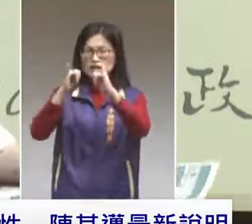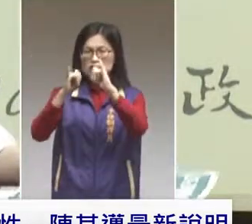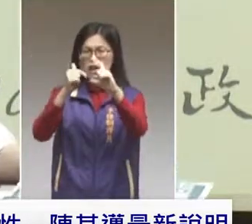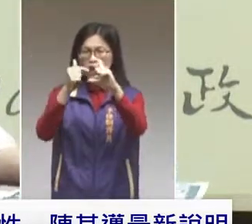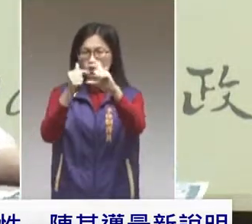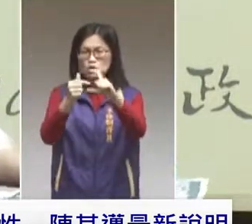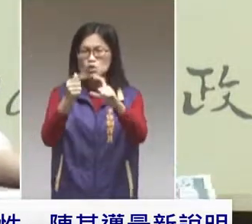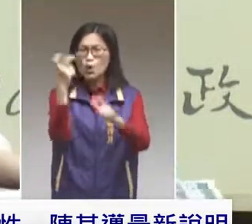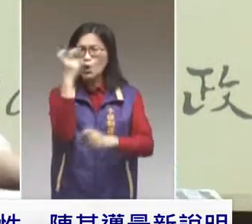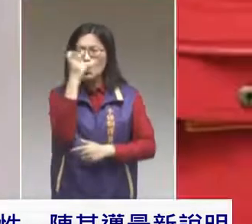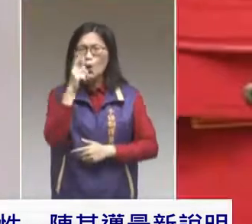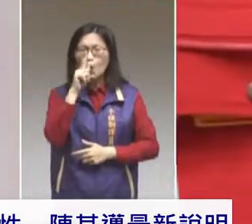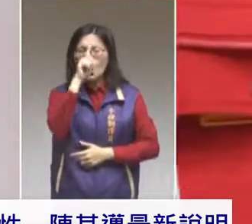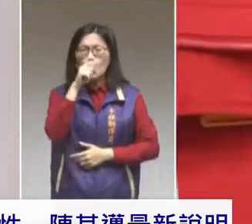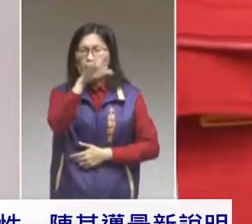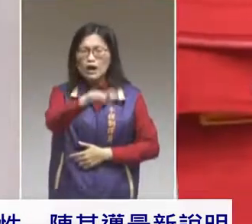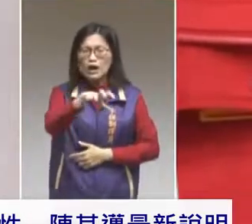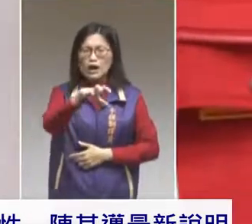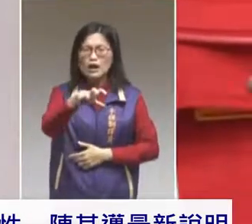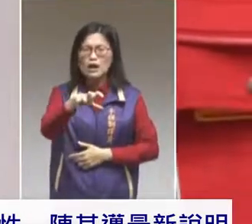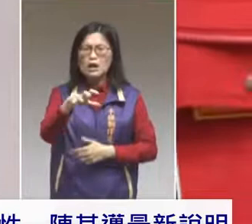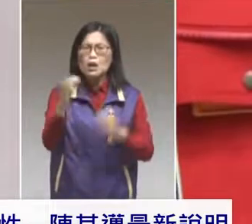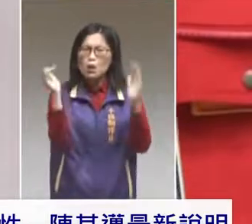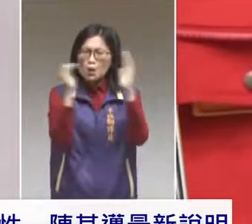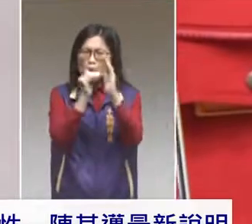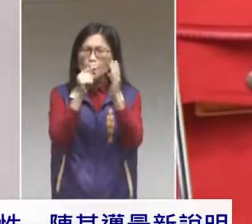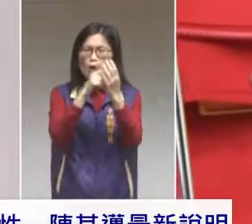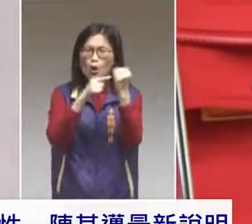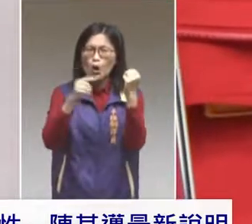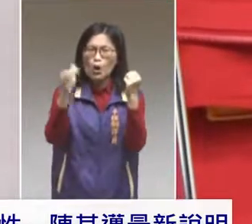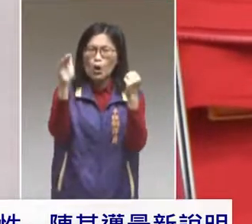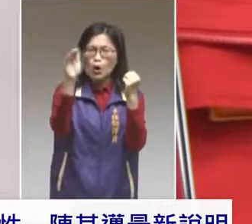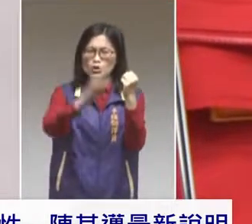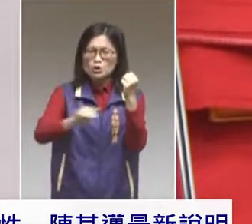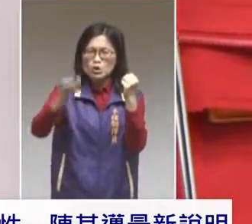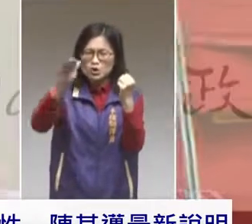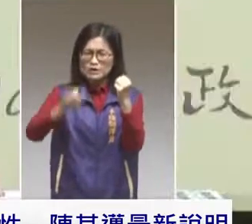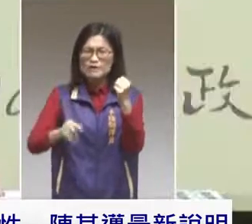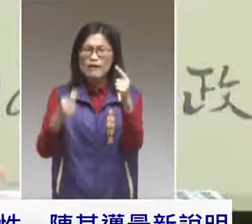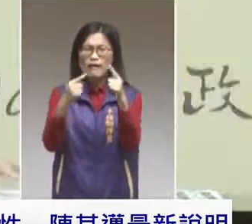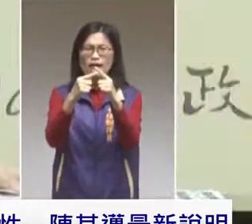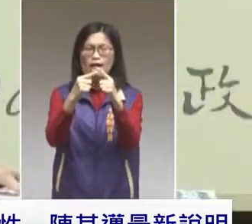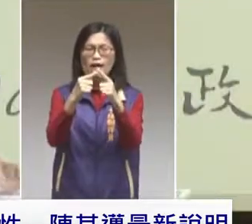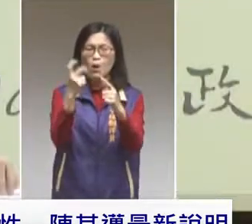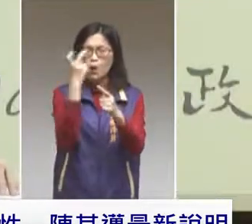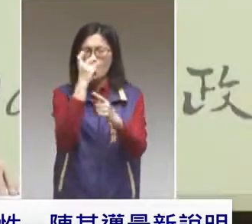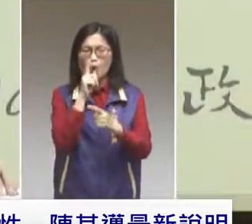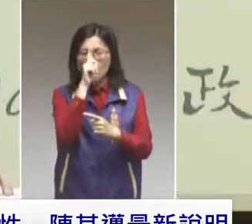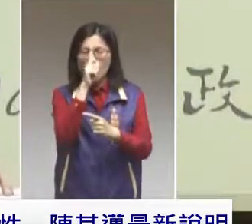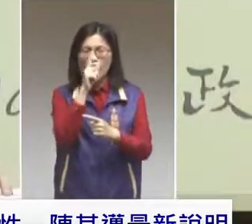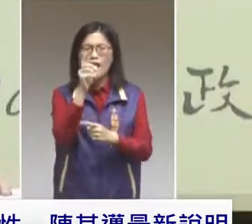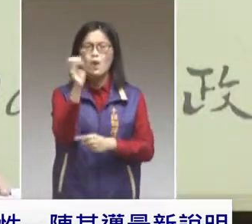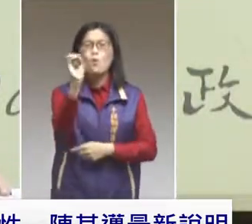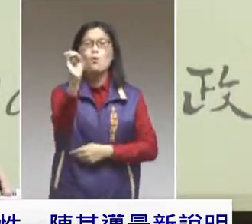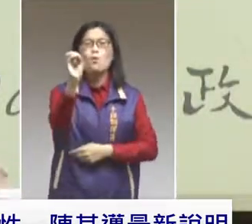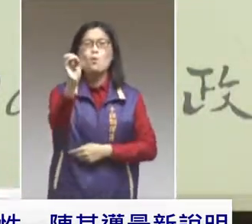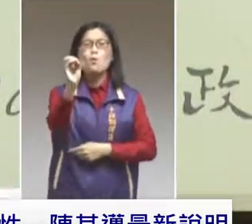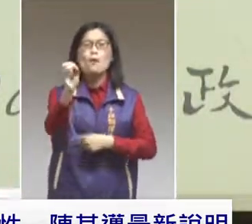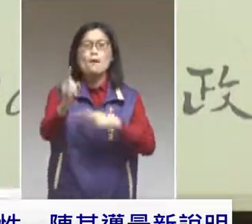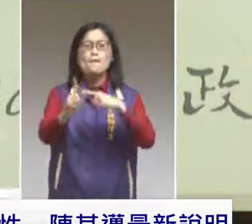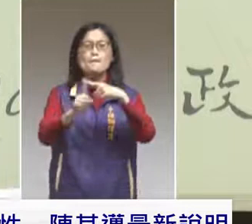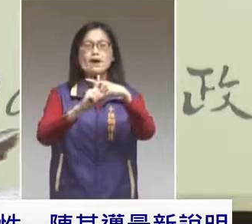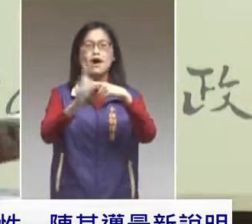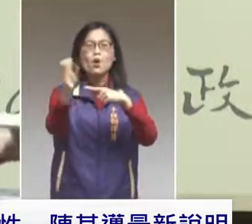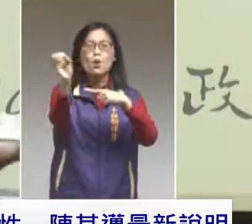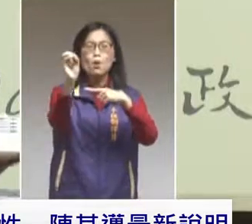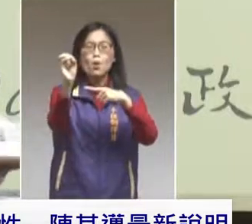有这个凤山的社区筛检站也将近有9000，好，那也是零的